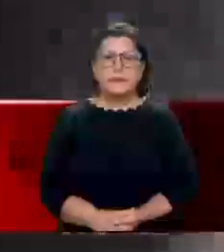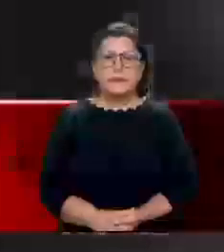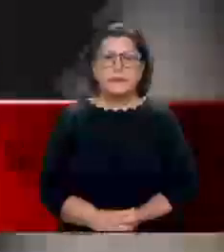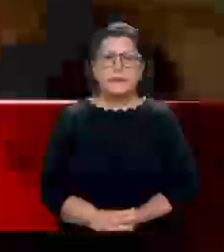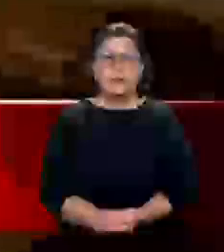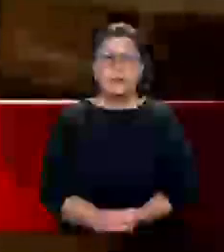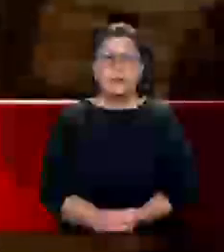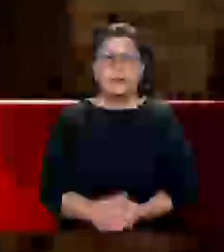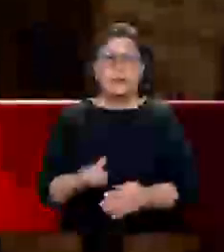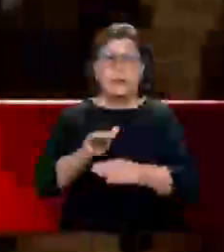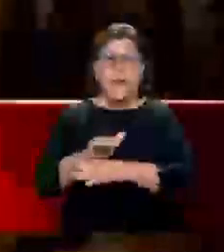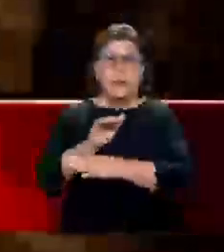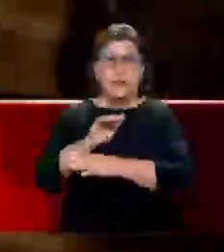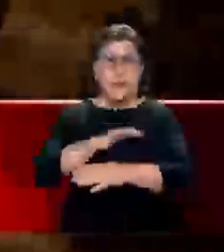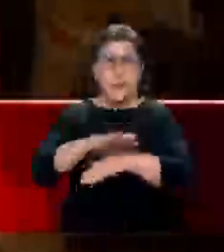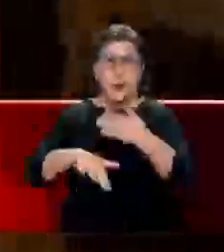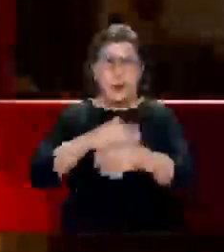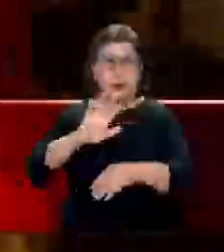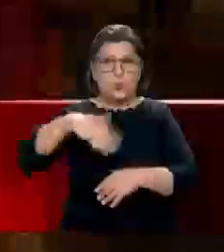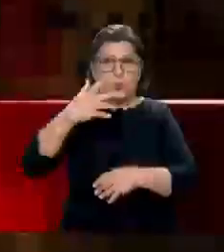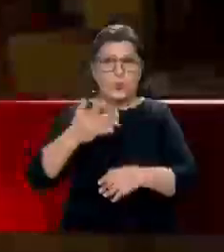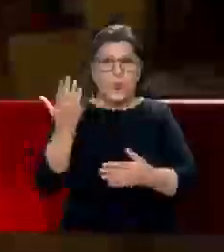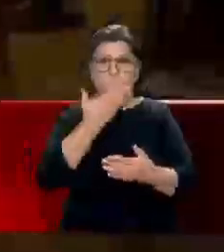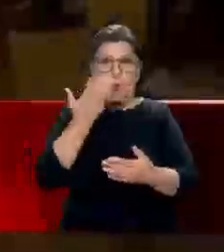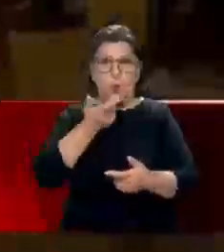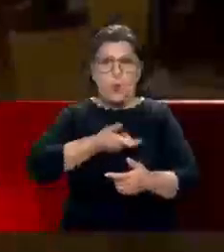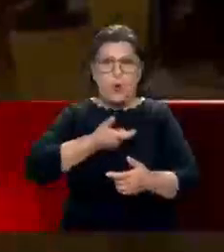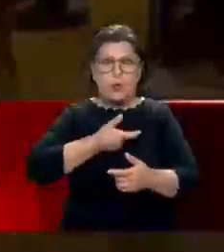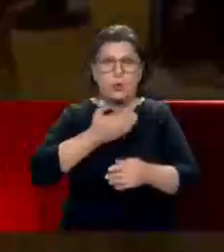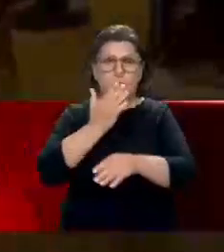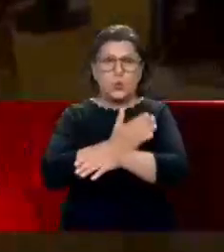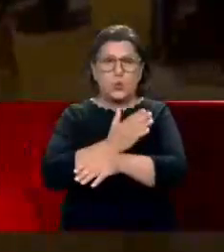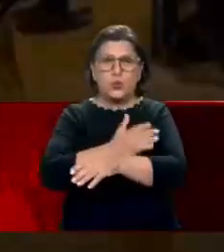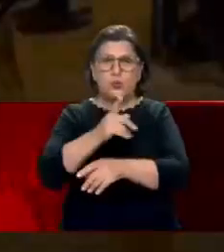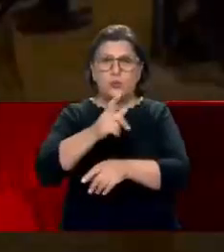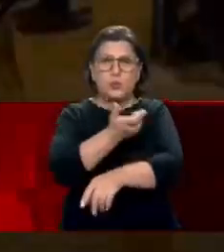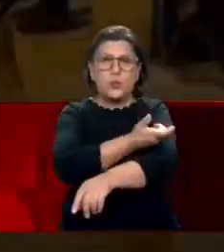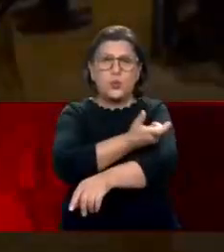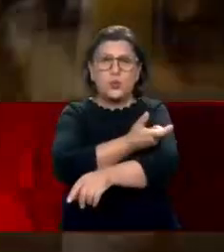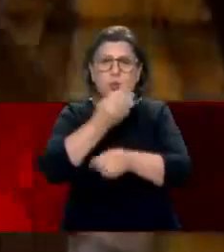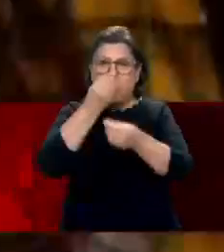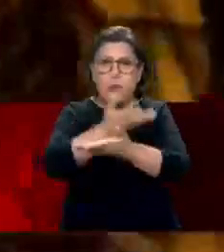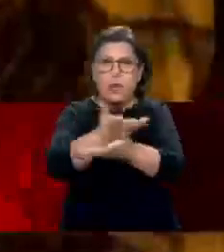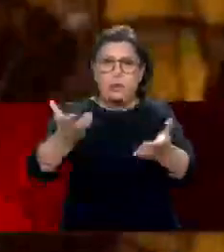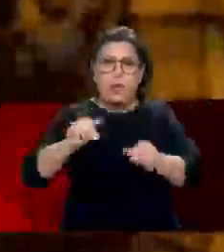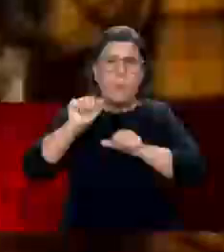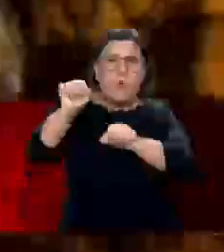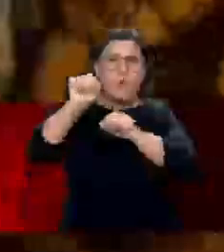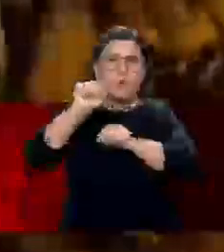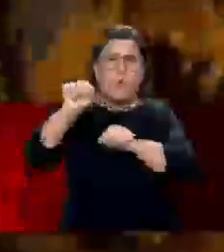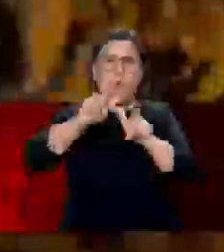bilmiyor yaşanan olayın ardından öğrenciler yurdun bahçesinde Bu kez protesto için bir araya